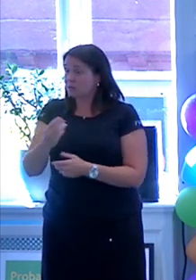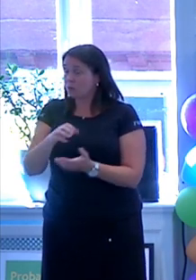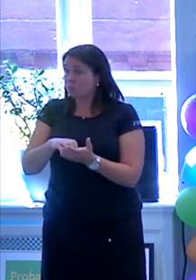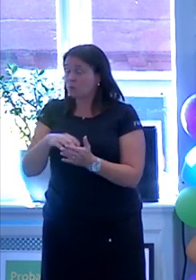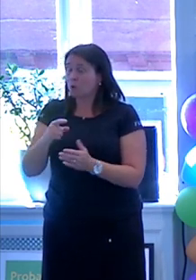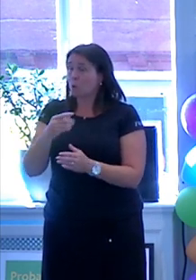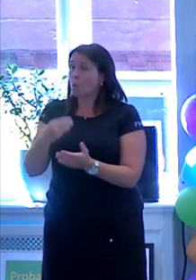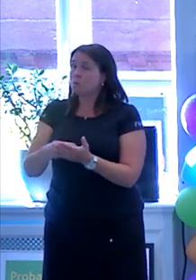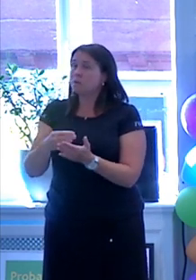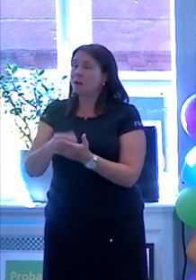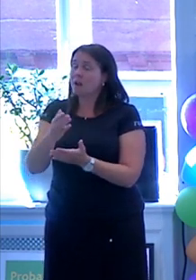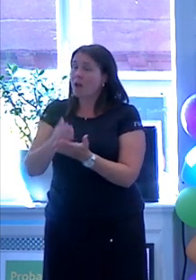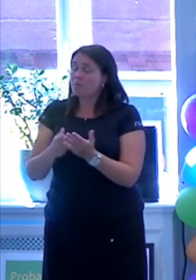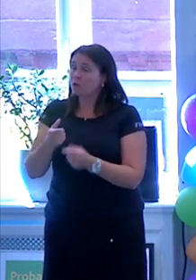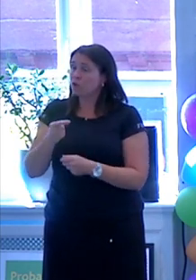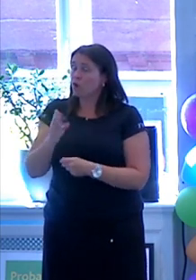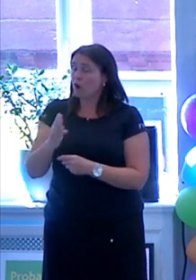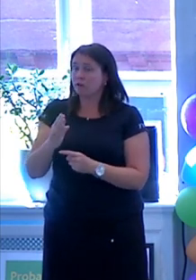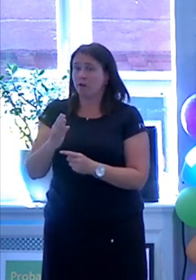om året.